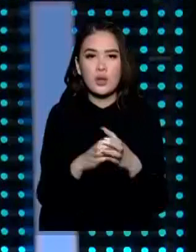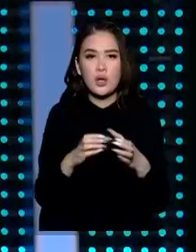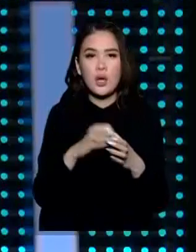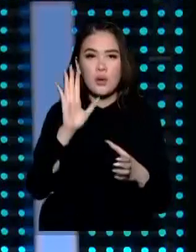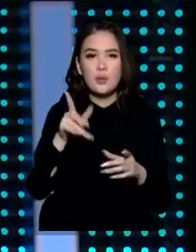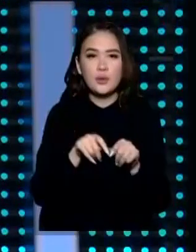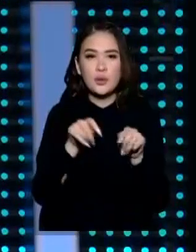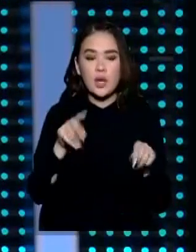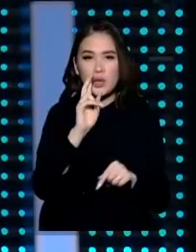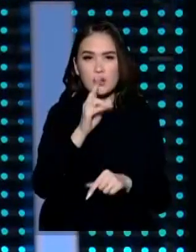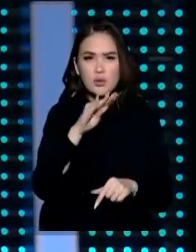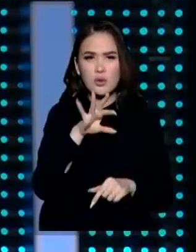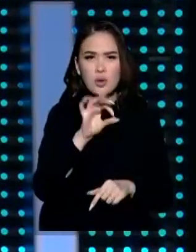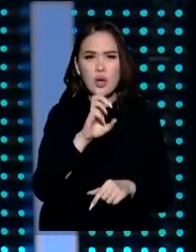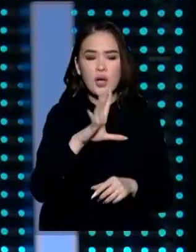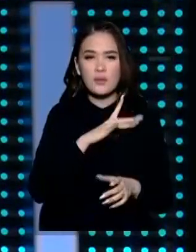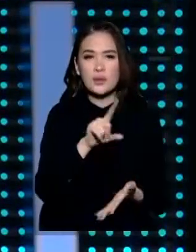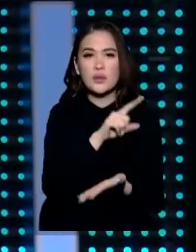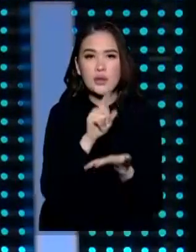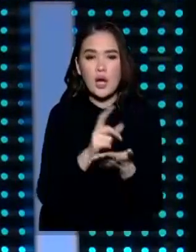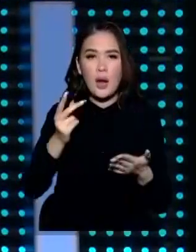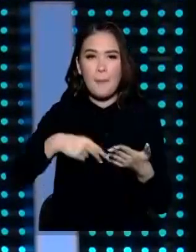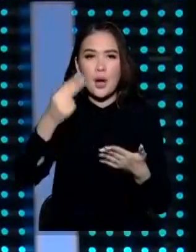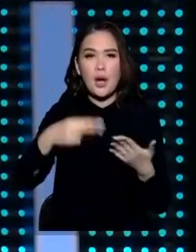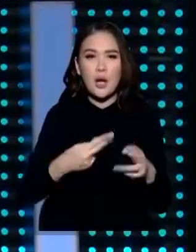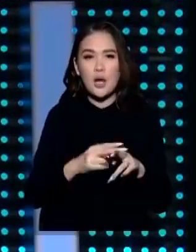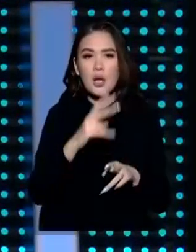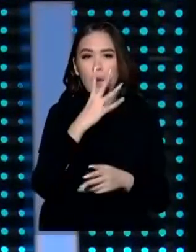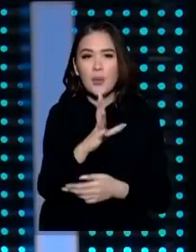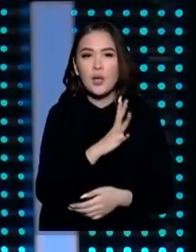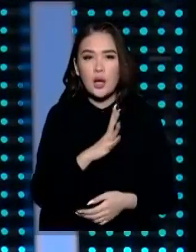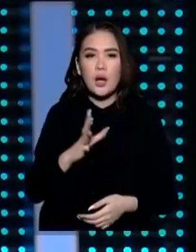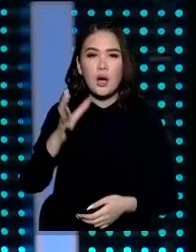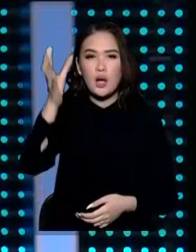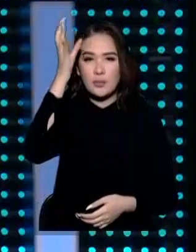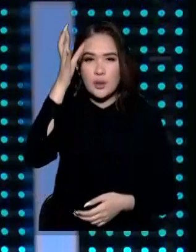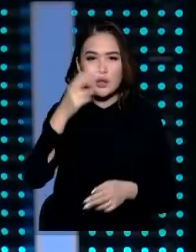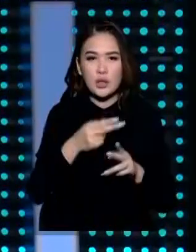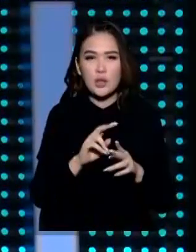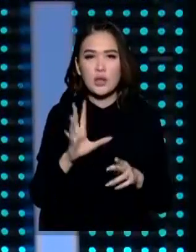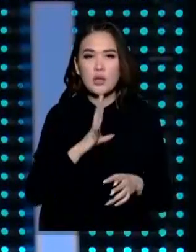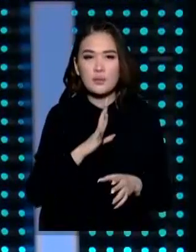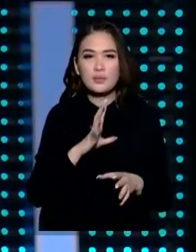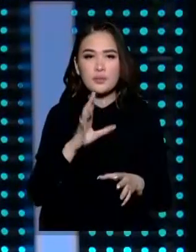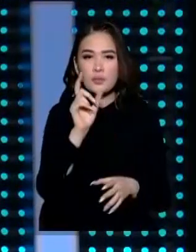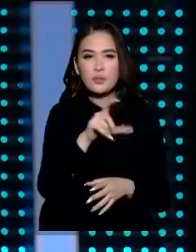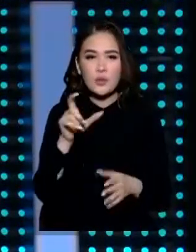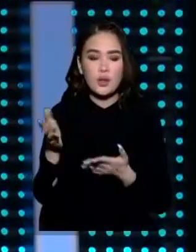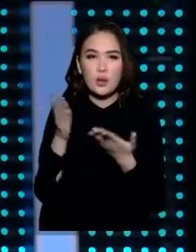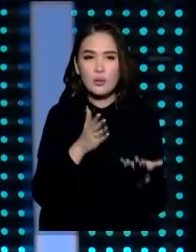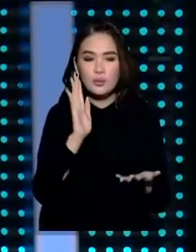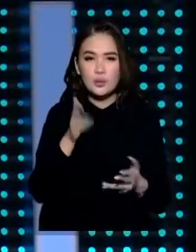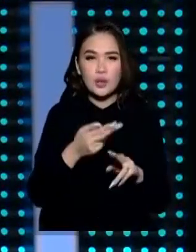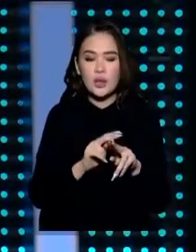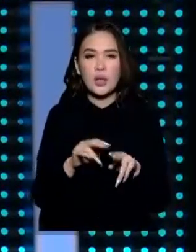басшысы Қасым-Жомарт Тоқаев тиісті жарлыққа қол қойды. Кеңес отандық және шетелдік ғалымдардан жасақталады. Олар